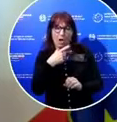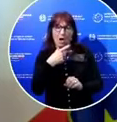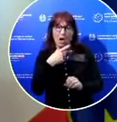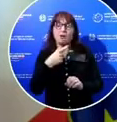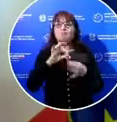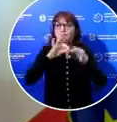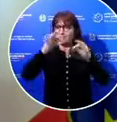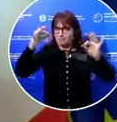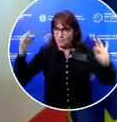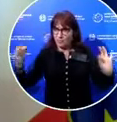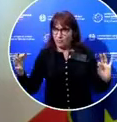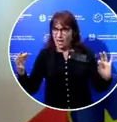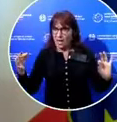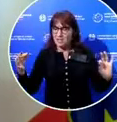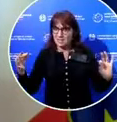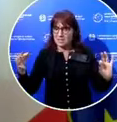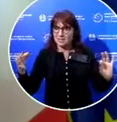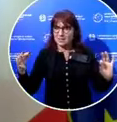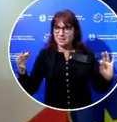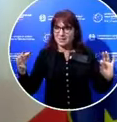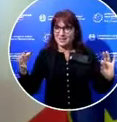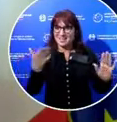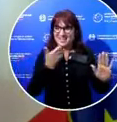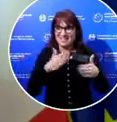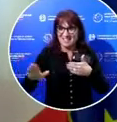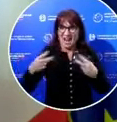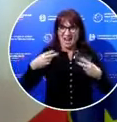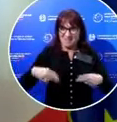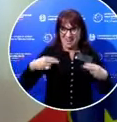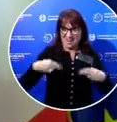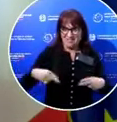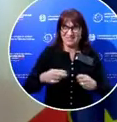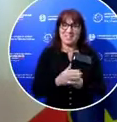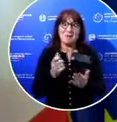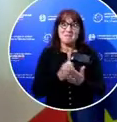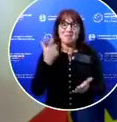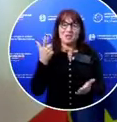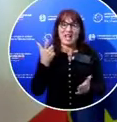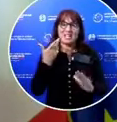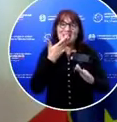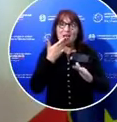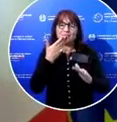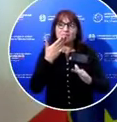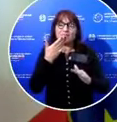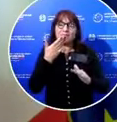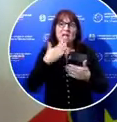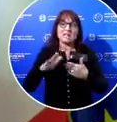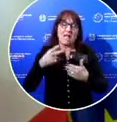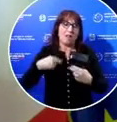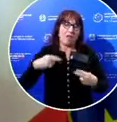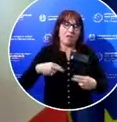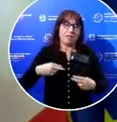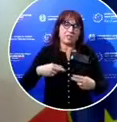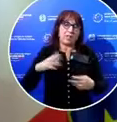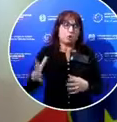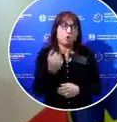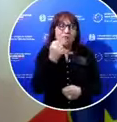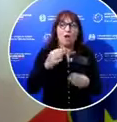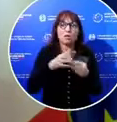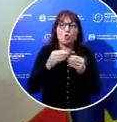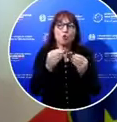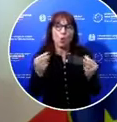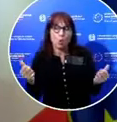on Drugs, Save Lives, a riprova dell'importanza di condividere informazioni sui rischi per la salute e le soluzioni